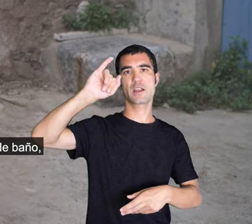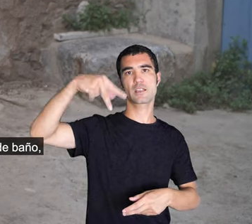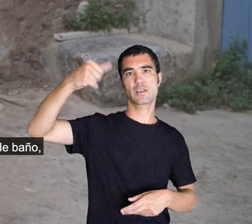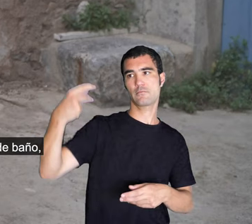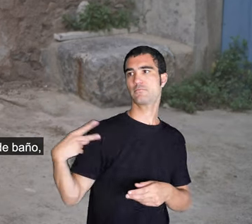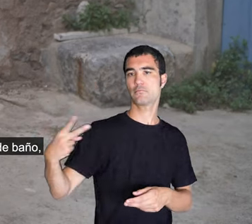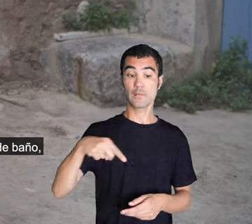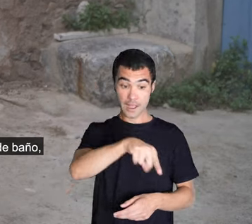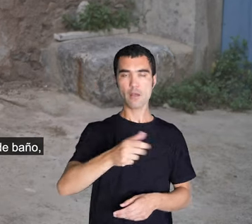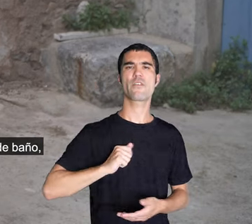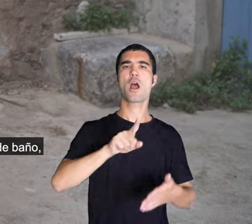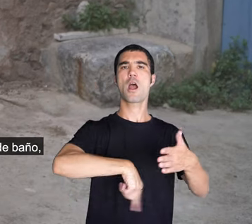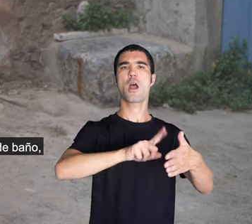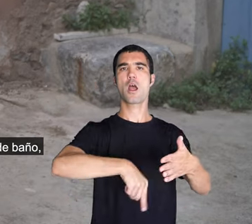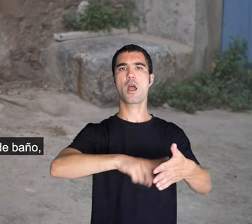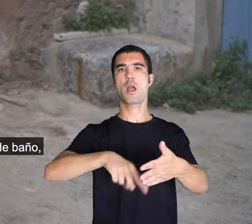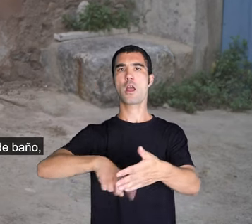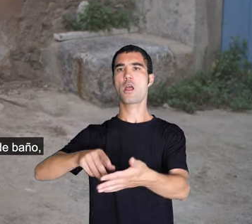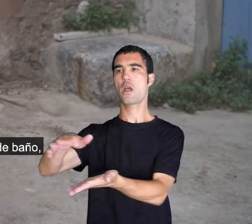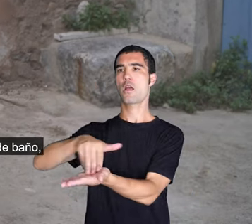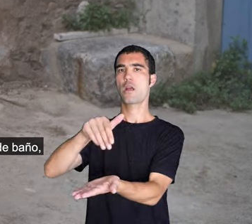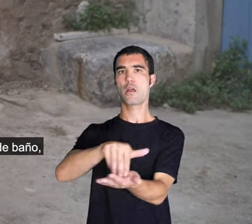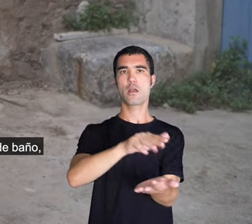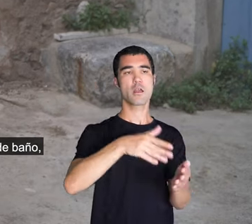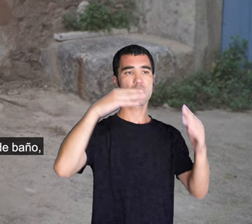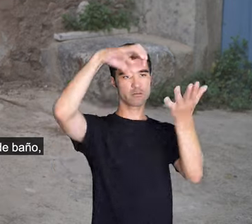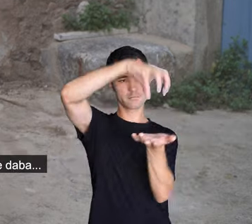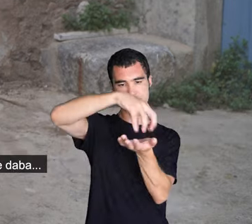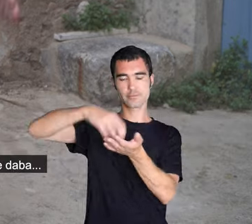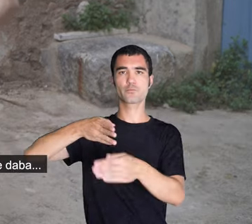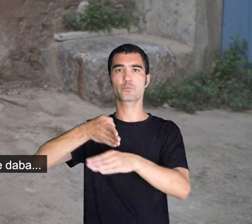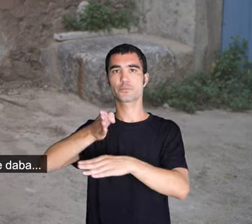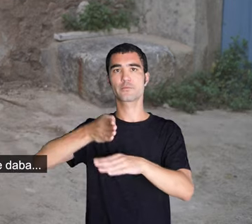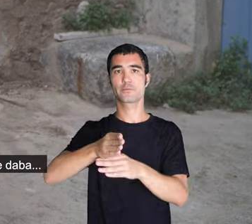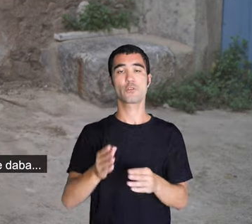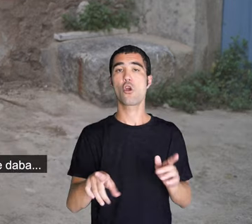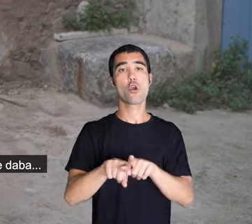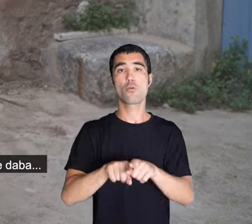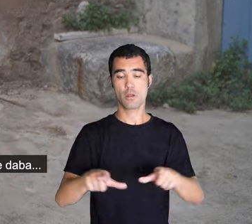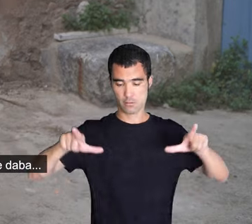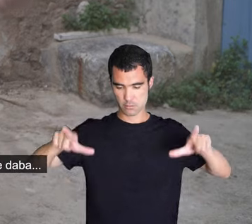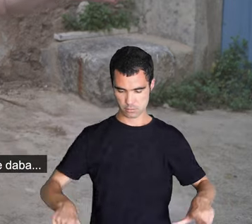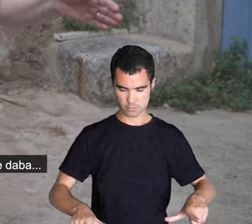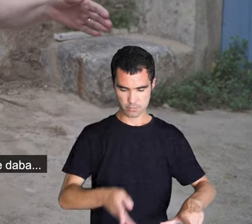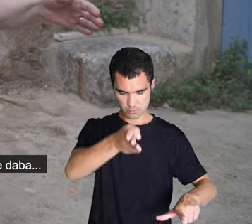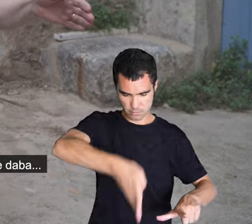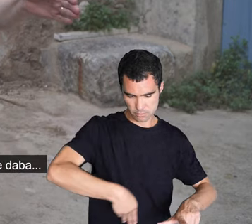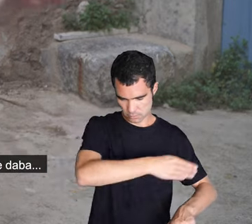I llogàvem les casetes, aquestes casetes de fusta, i feien quatre compartiments,